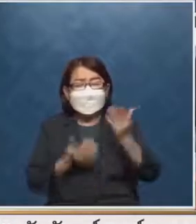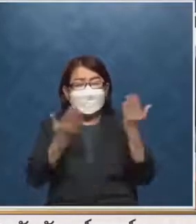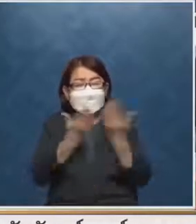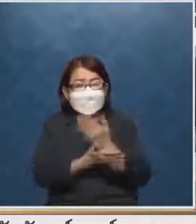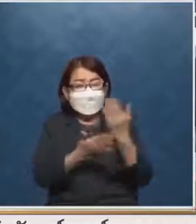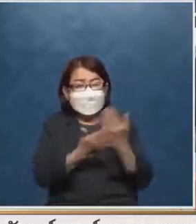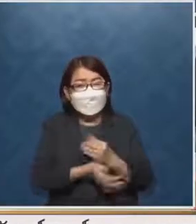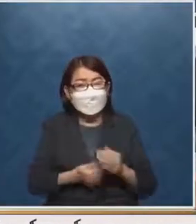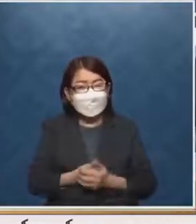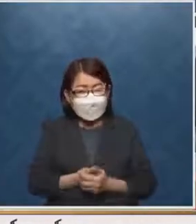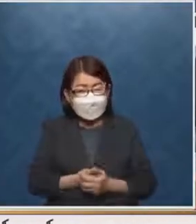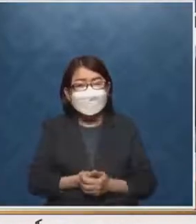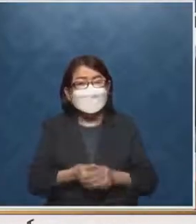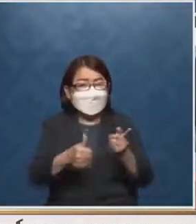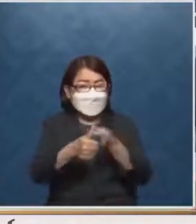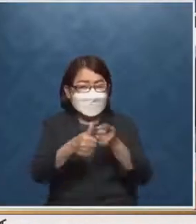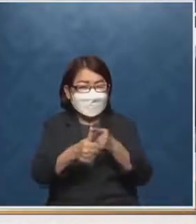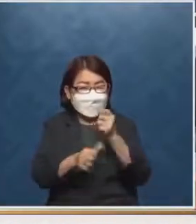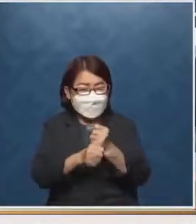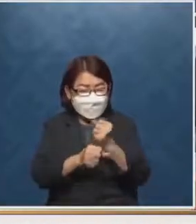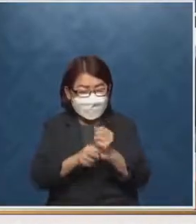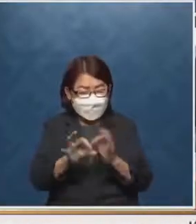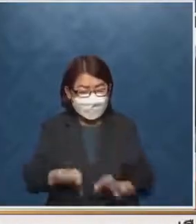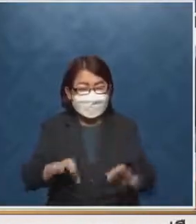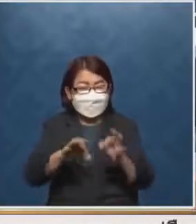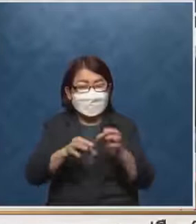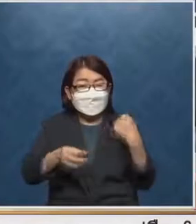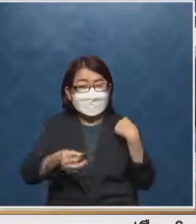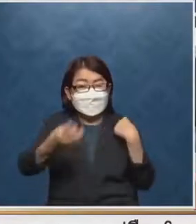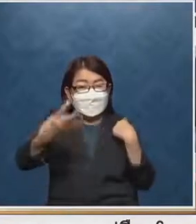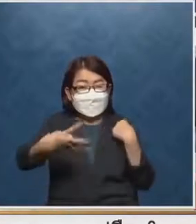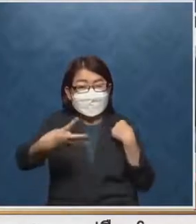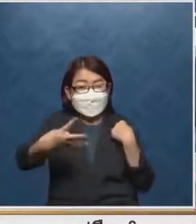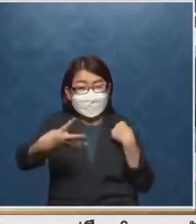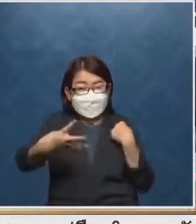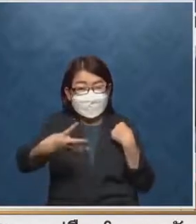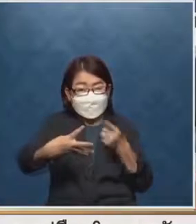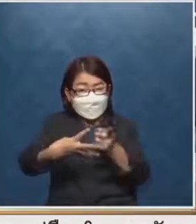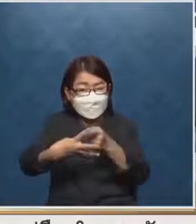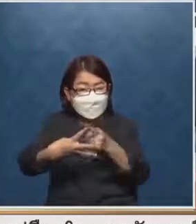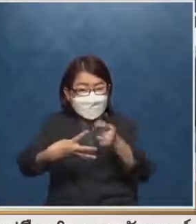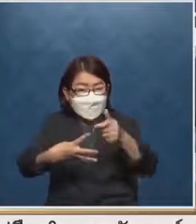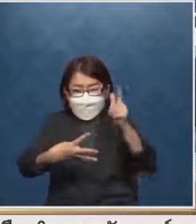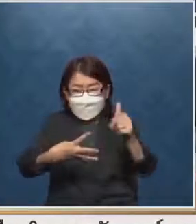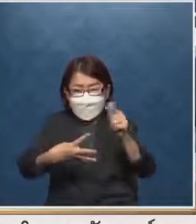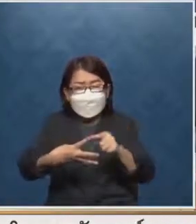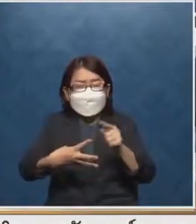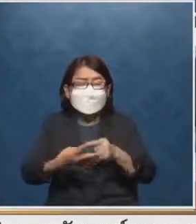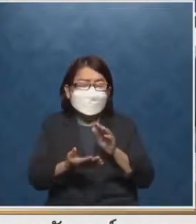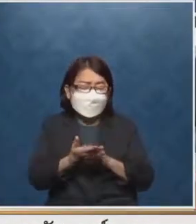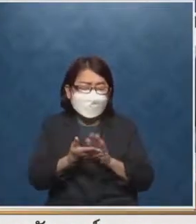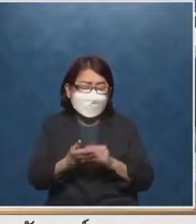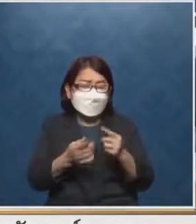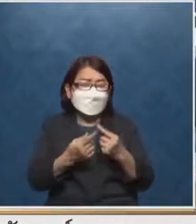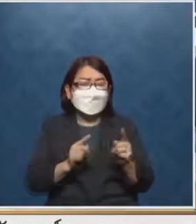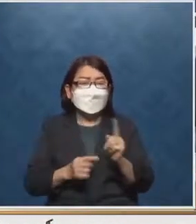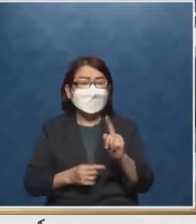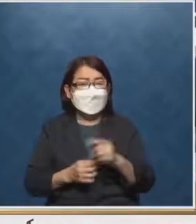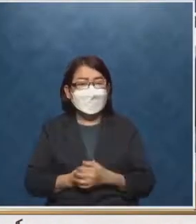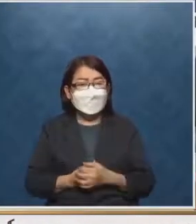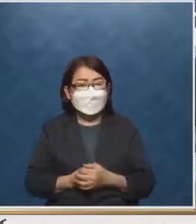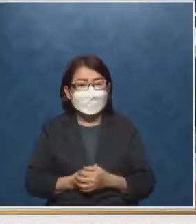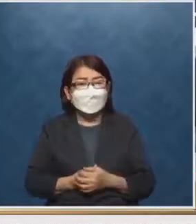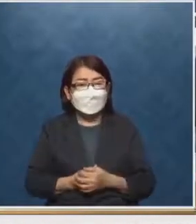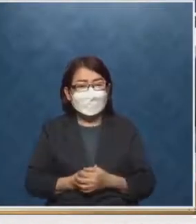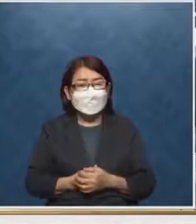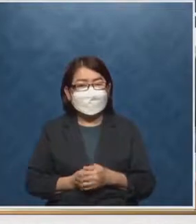นี่ภารกิจหลักเลยของท่านสี่ภารกิจสามภารกิจที่ท่านเห็นนี่ผมอ่านดูแล้วก็ชื่นชมเพียงแต่ว่าท่านต้อง